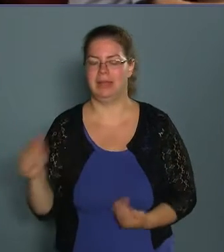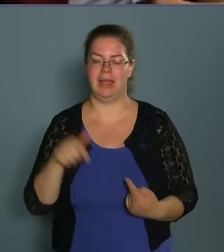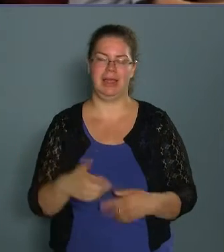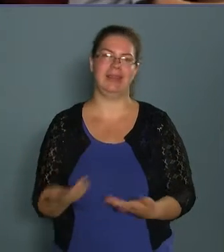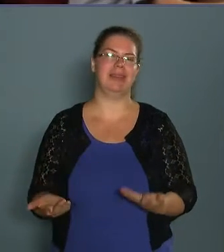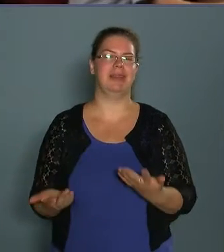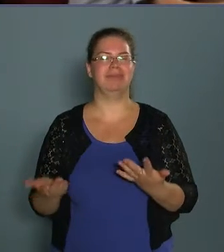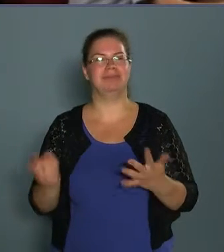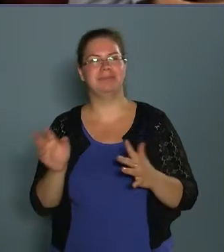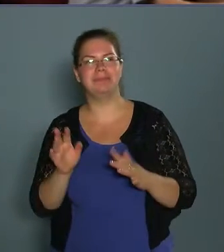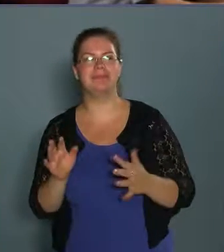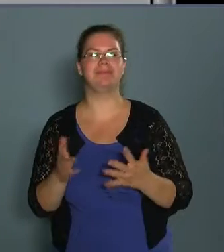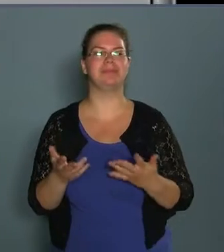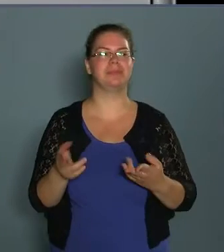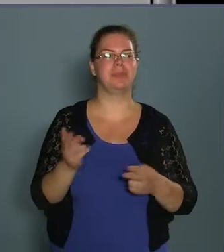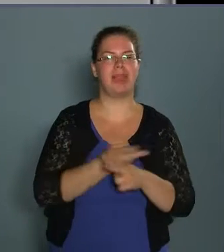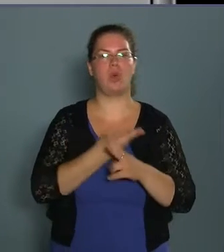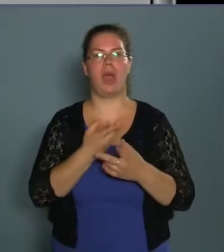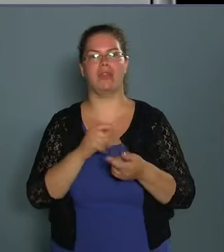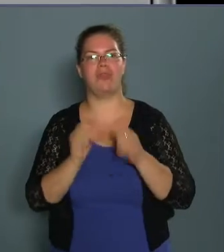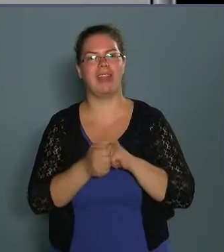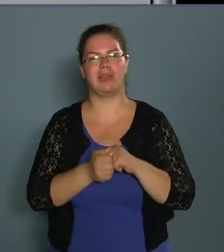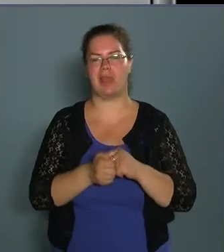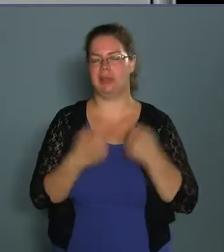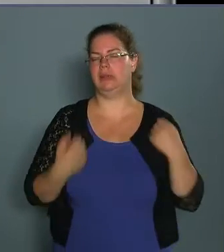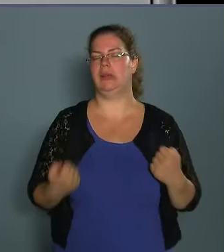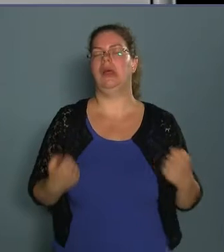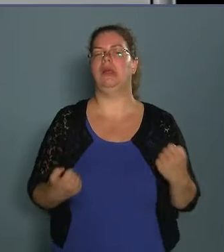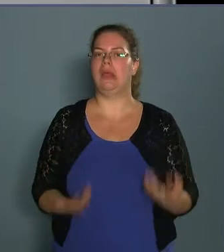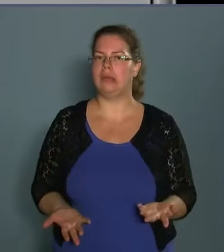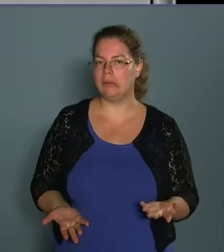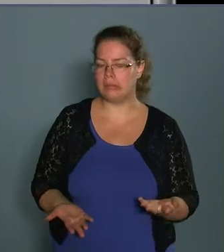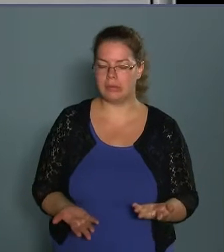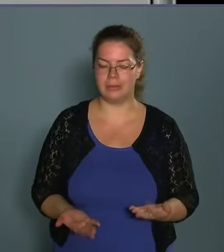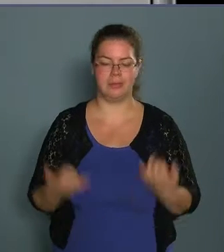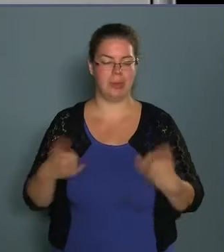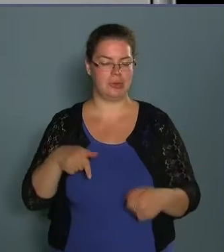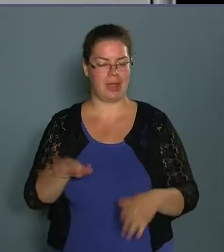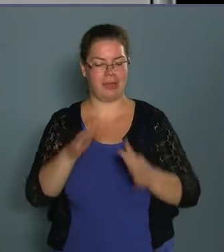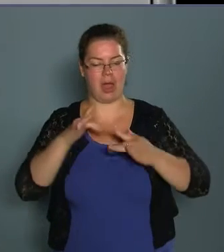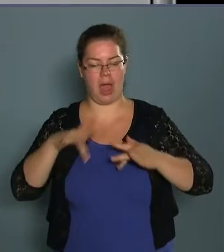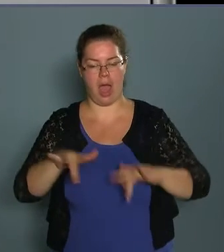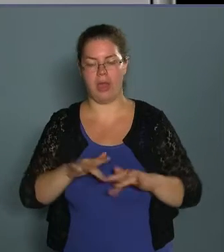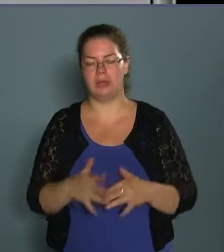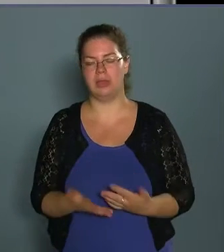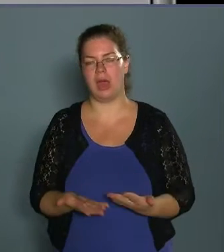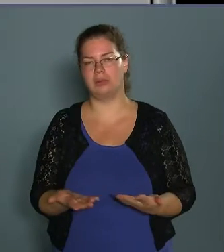a sztereotípiáin, megszokásain változtatni rendkívül nehéz. Most ez a